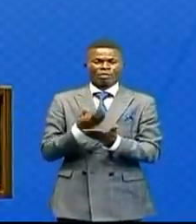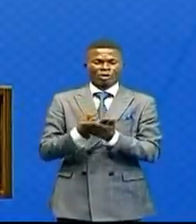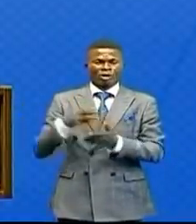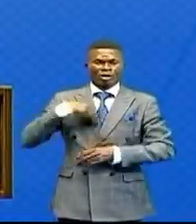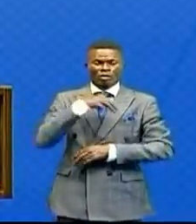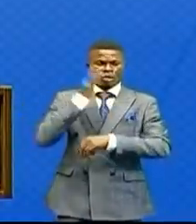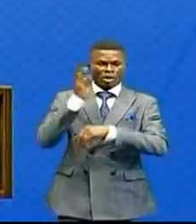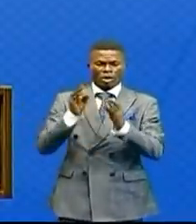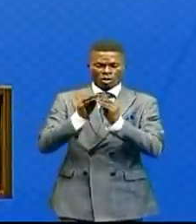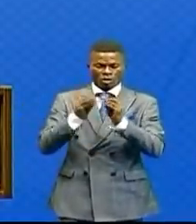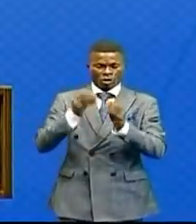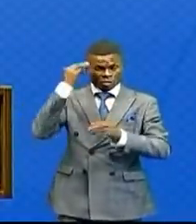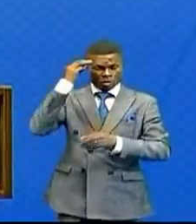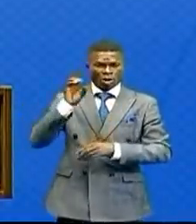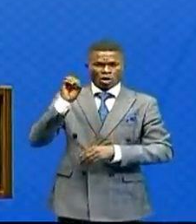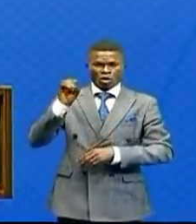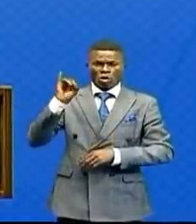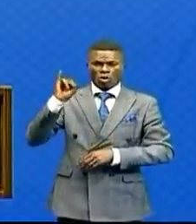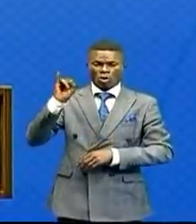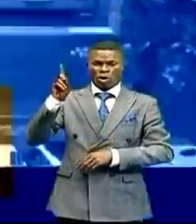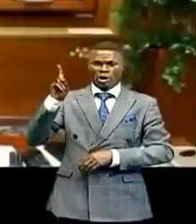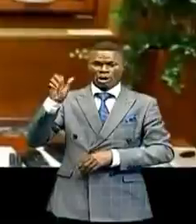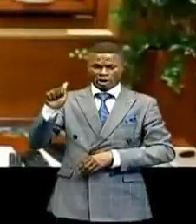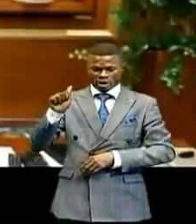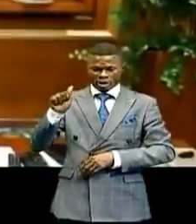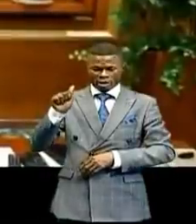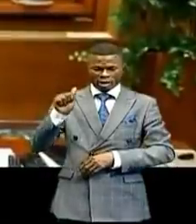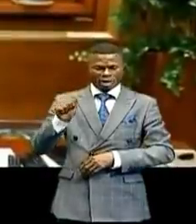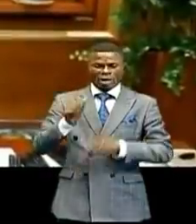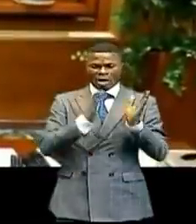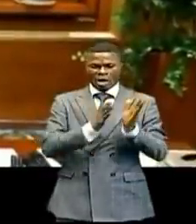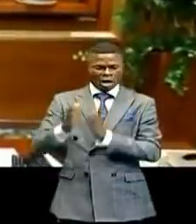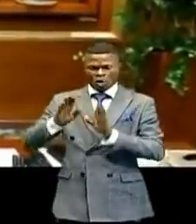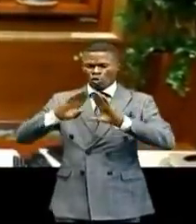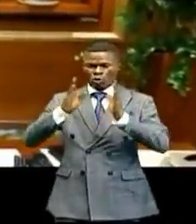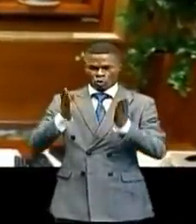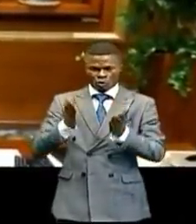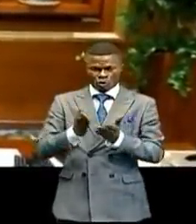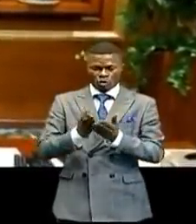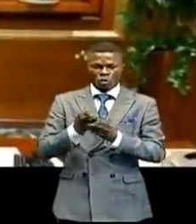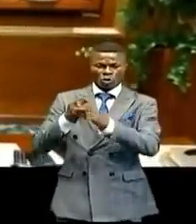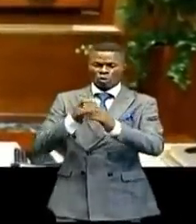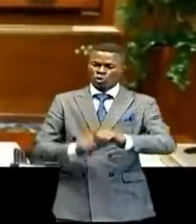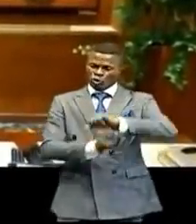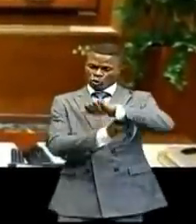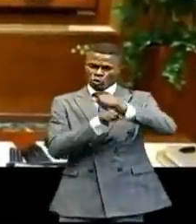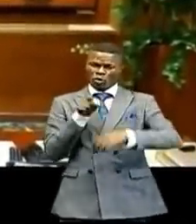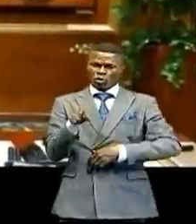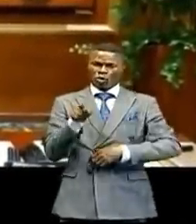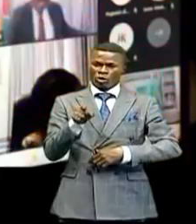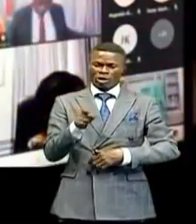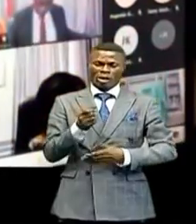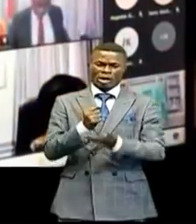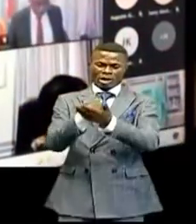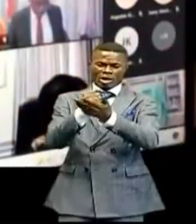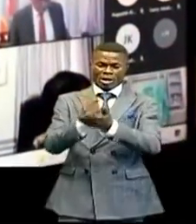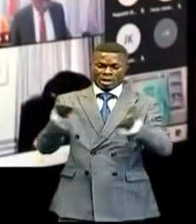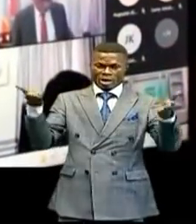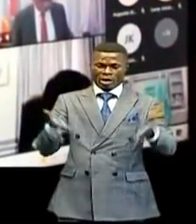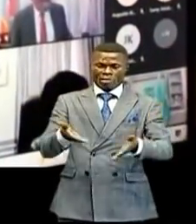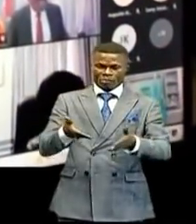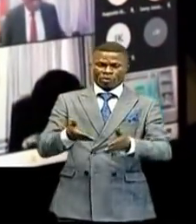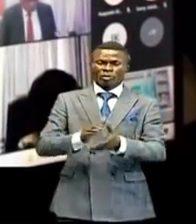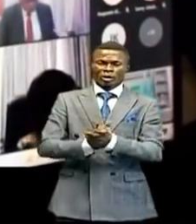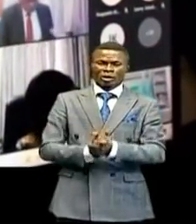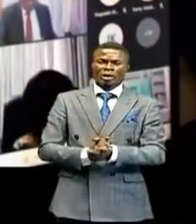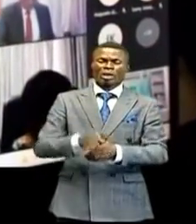du Conseil des ministres de l'OADA, est appelé à prendre toutes les dispositions pour assurer son accompagnement et faciliter sa présence à